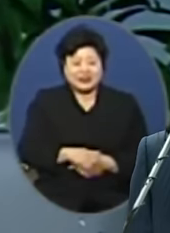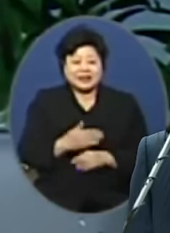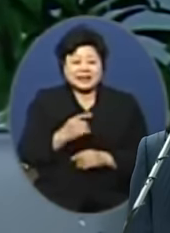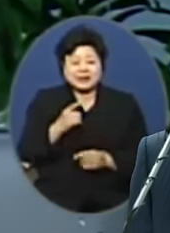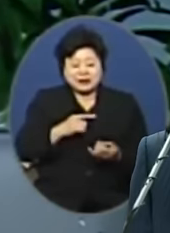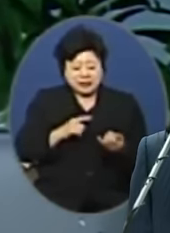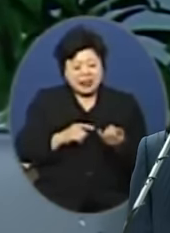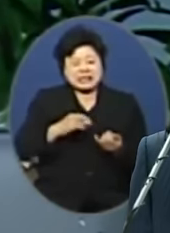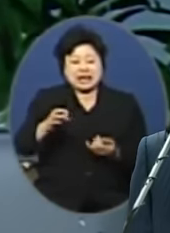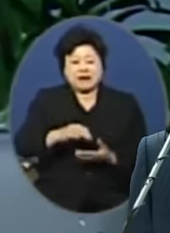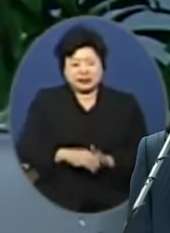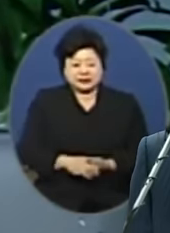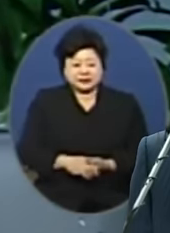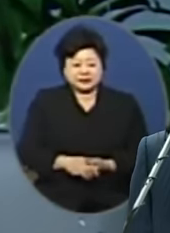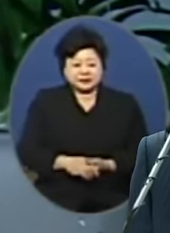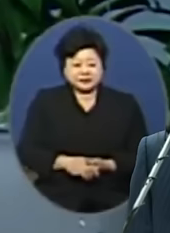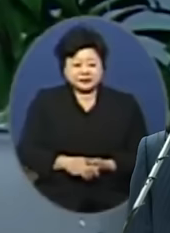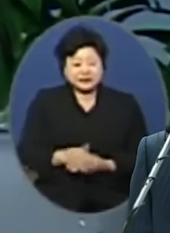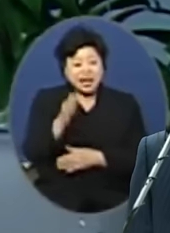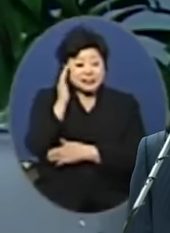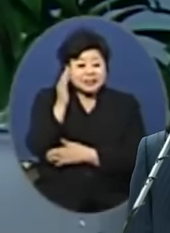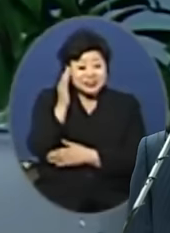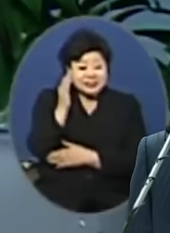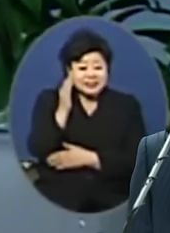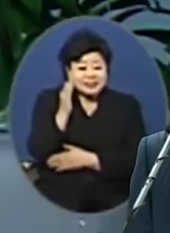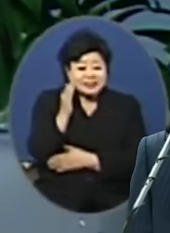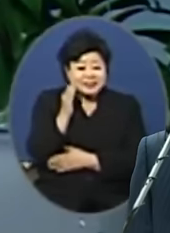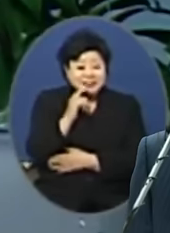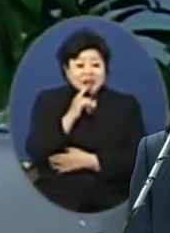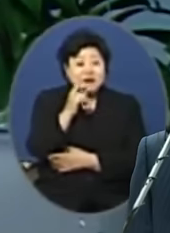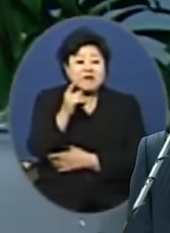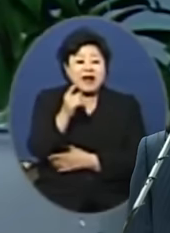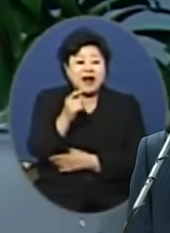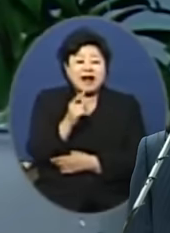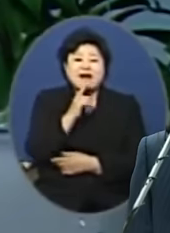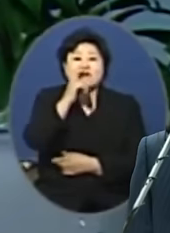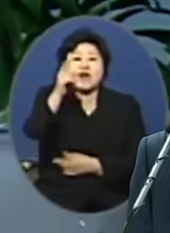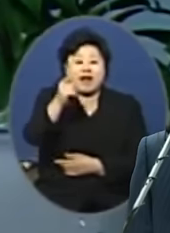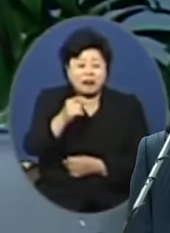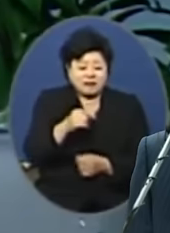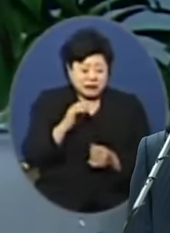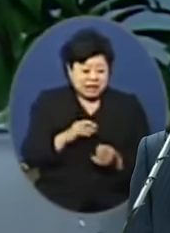말아주세요. 내가 여기서 설계한 거 갖다 일러 바치가지고서 혼난 데가 한두 번이 아니에요.